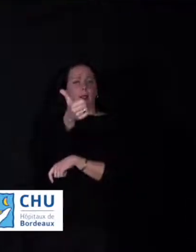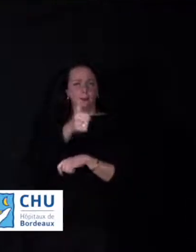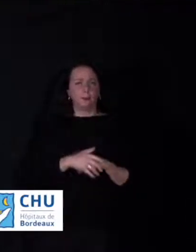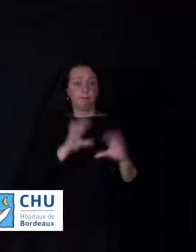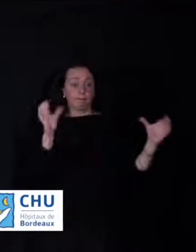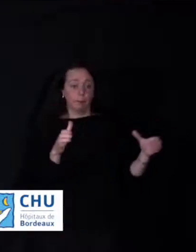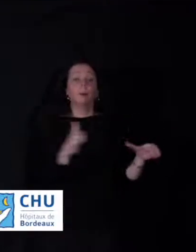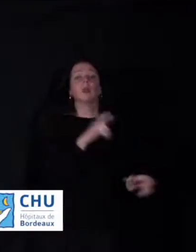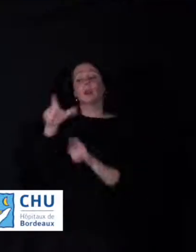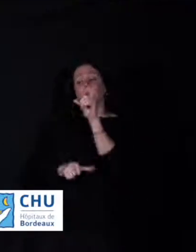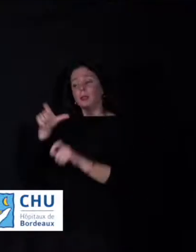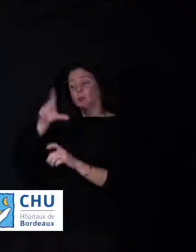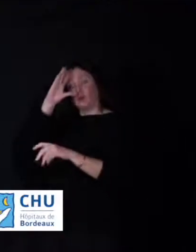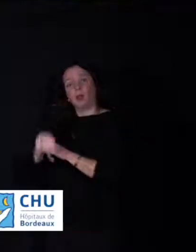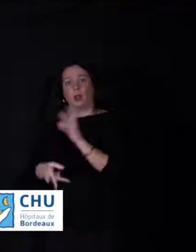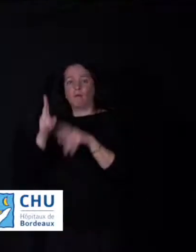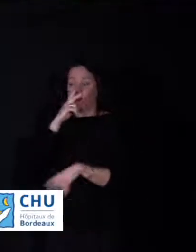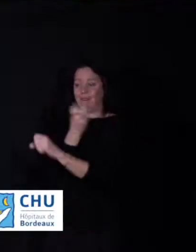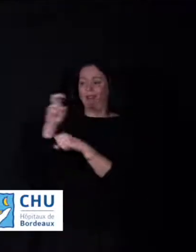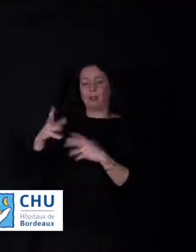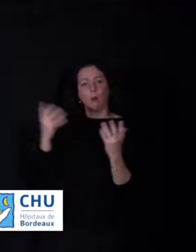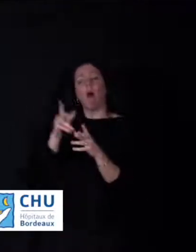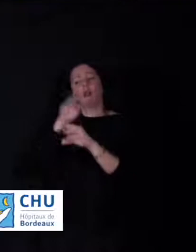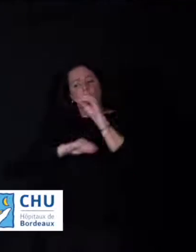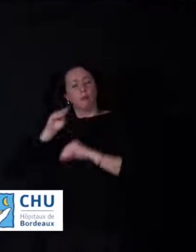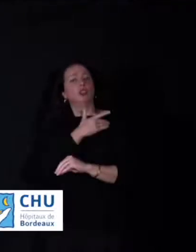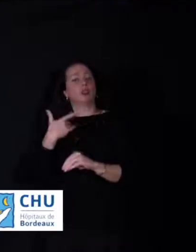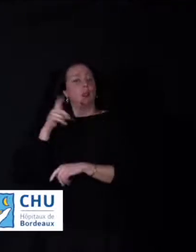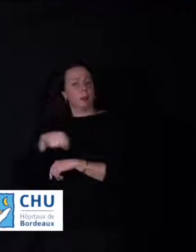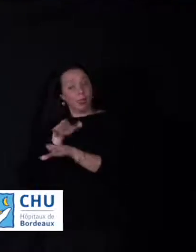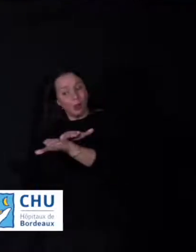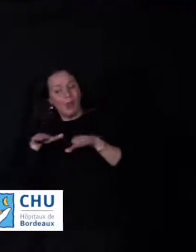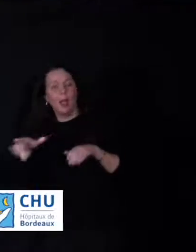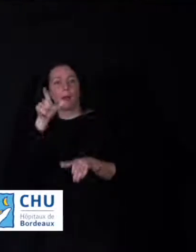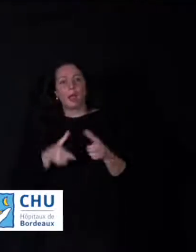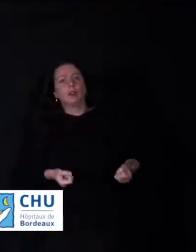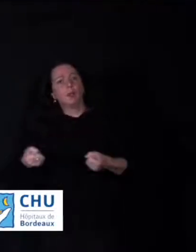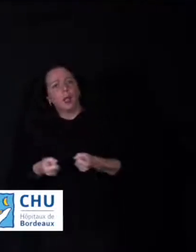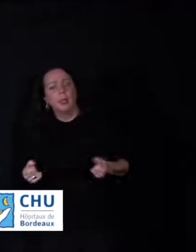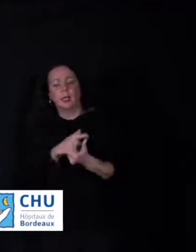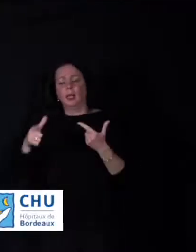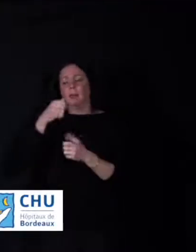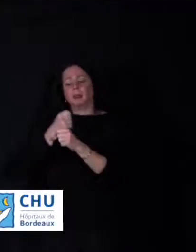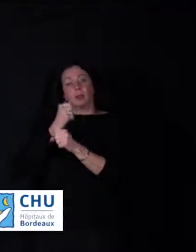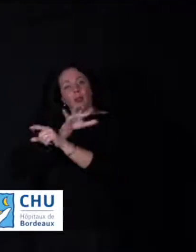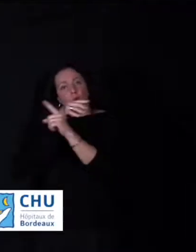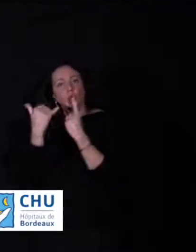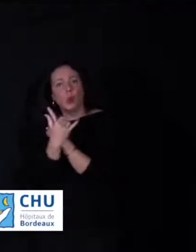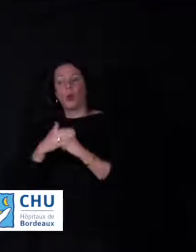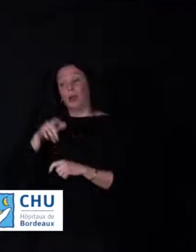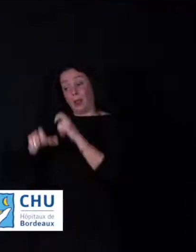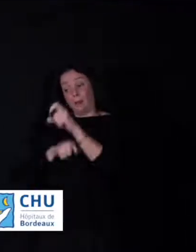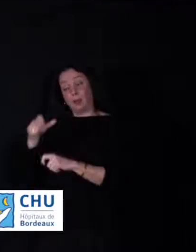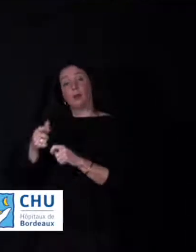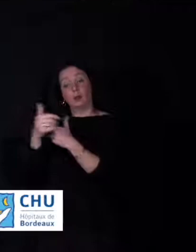les professionnels les plus exposés, on va retrouver à côté des professionnels de santé tout ce qui est brancardiers, travailleurs sociaux et personnes